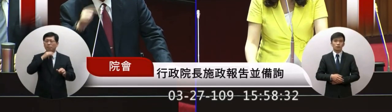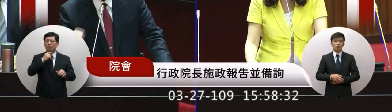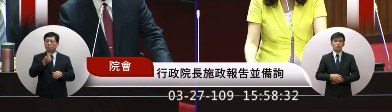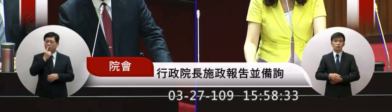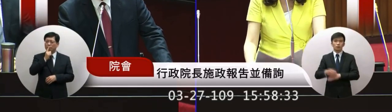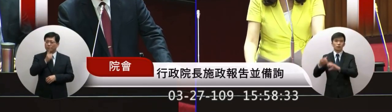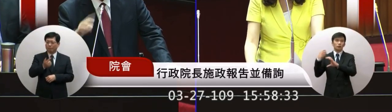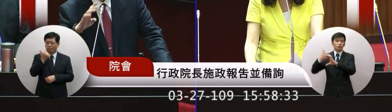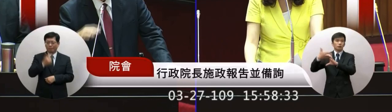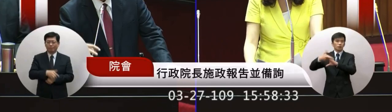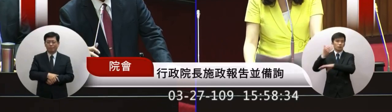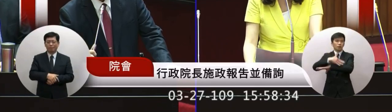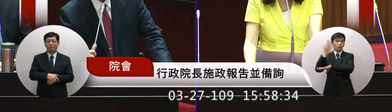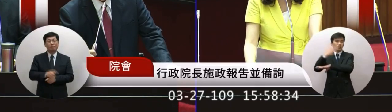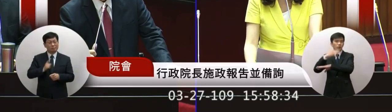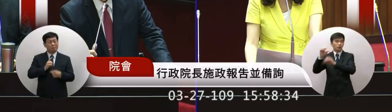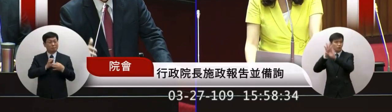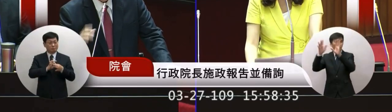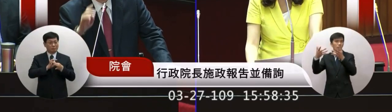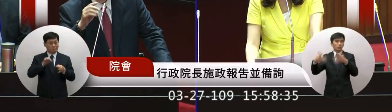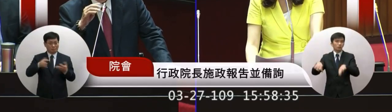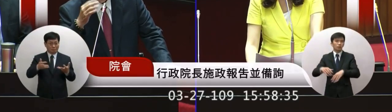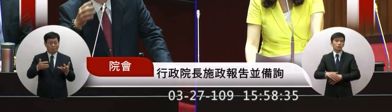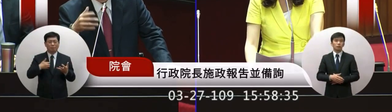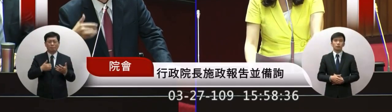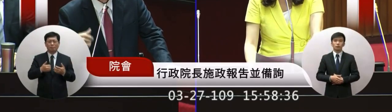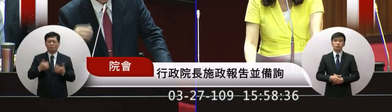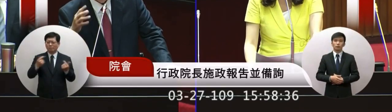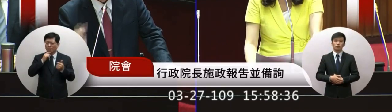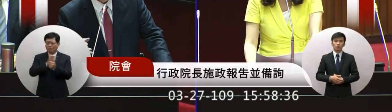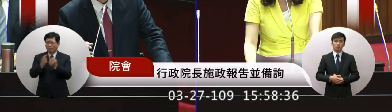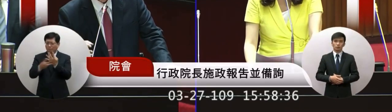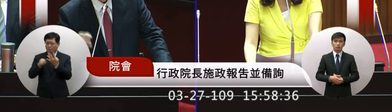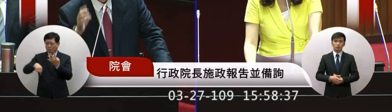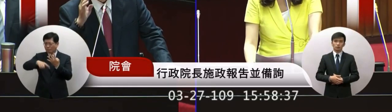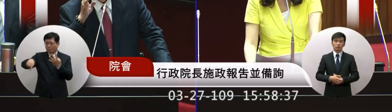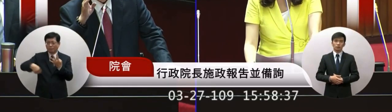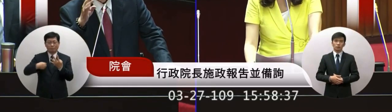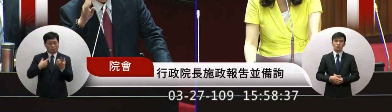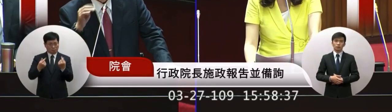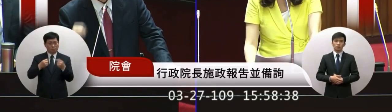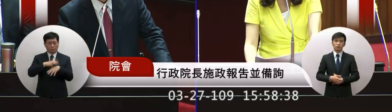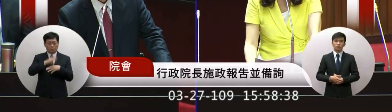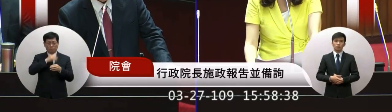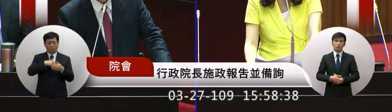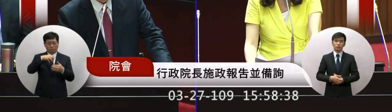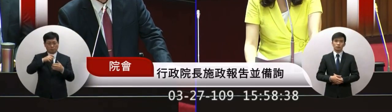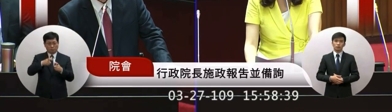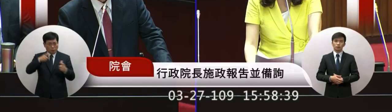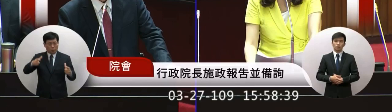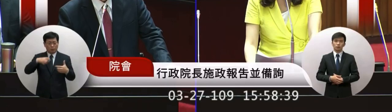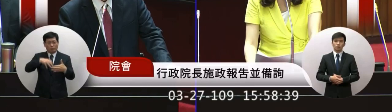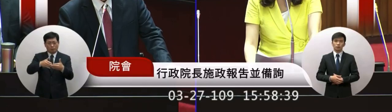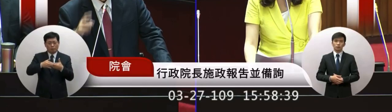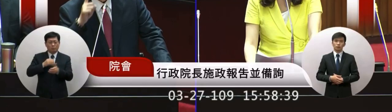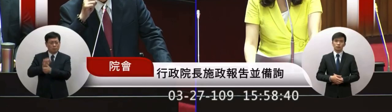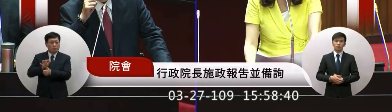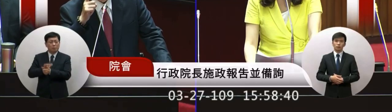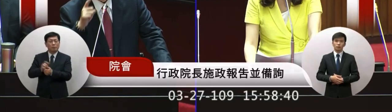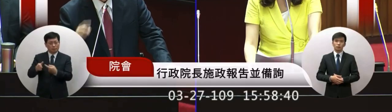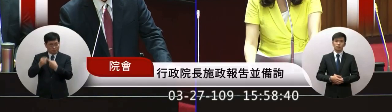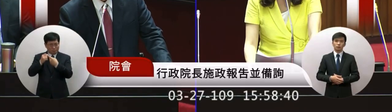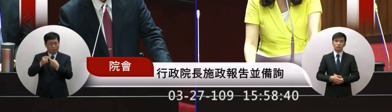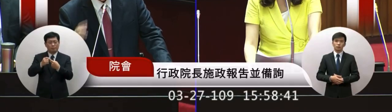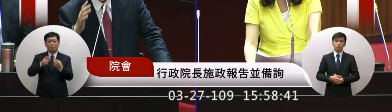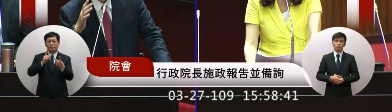体报道很多，立马做准备。 你关心啦吼，是给讲这服务业者，我会用扩大内需来个帮忙吼，这